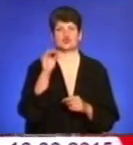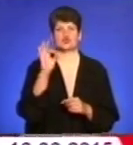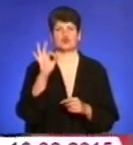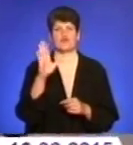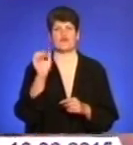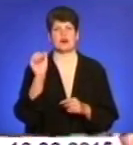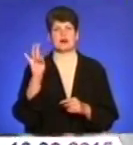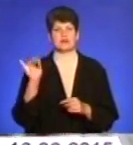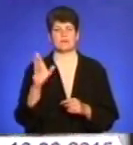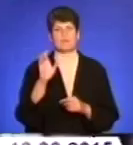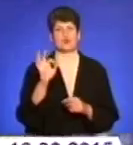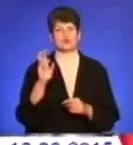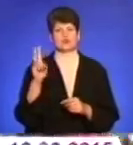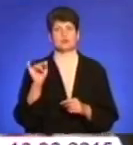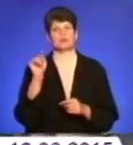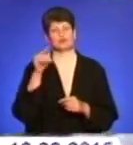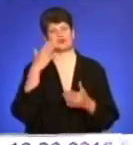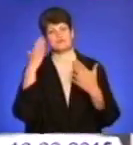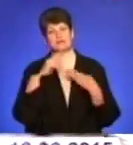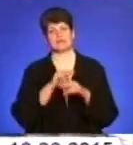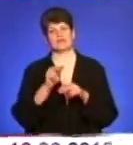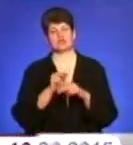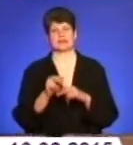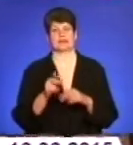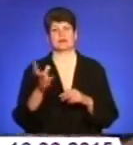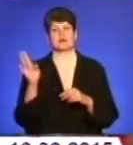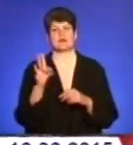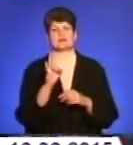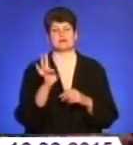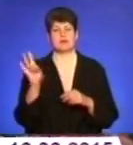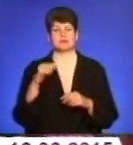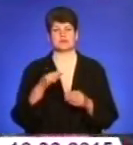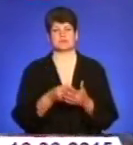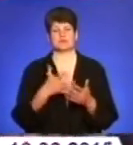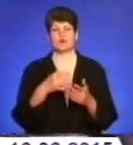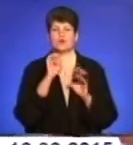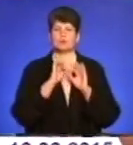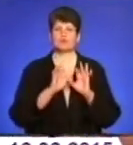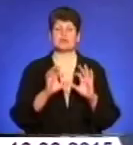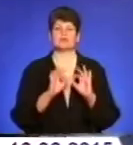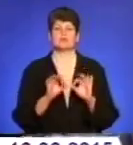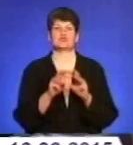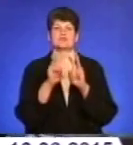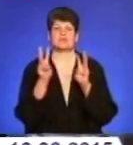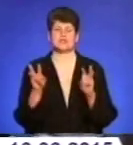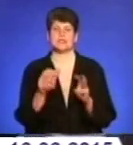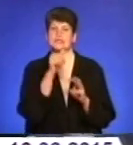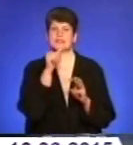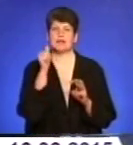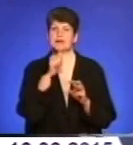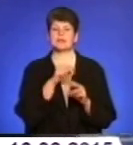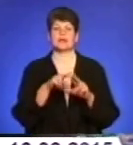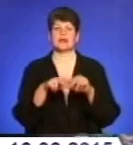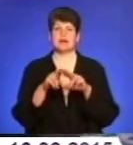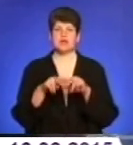«Веселих канікул» не лише розважатимуть, а й навчатимуть християнським цінностям. Зокрема, розповідатимуть про святі тайни хрещення,